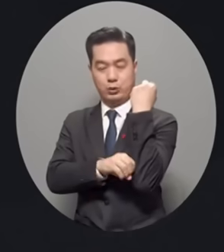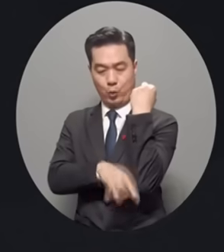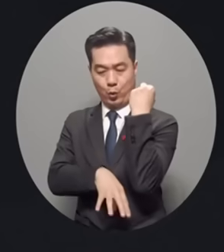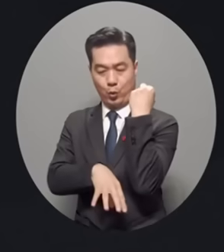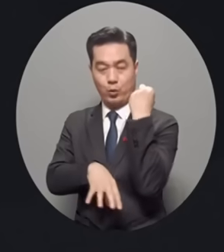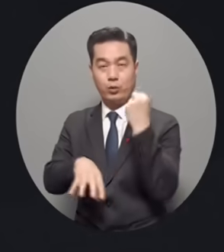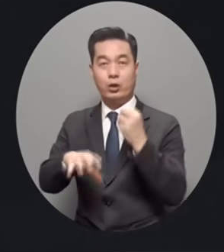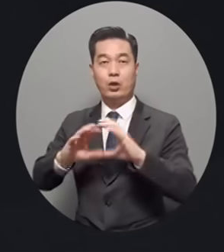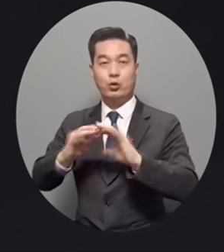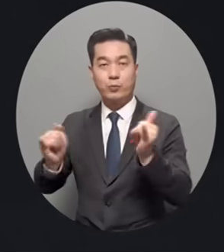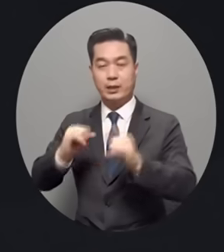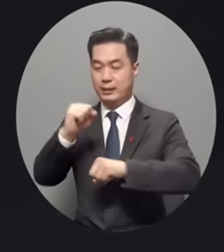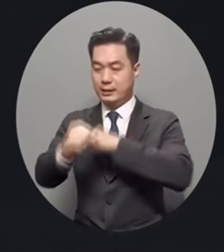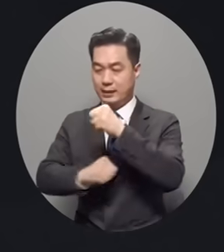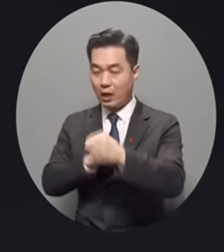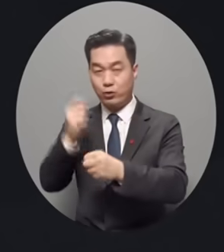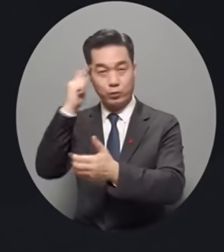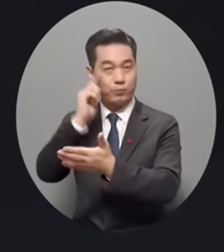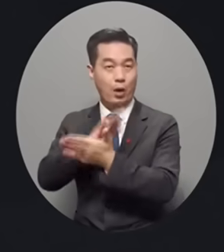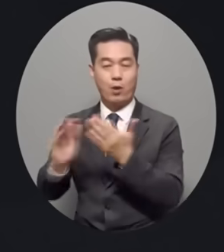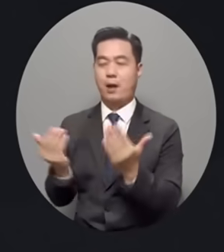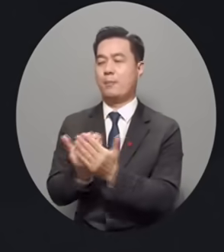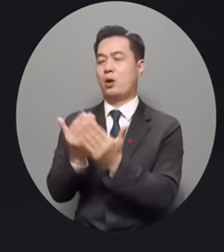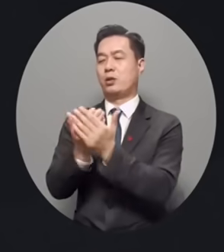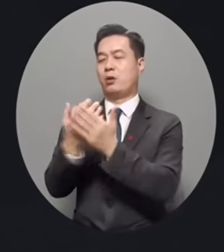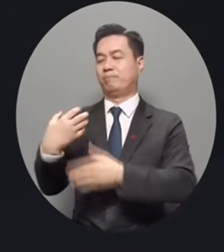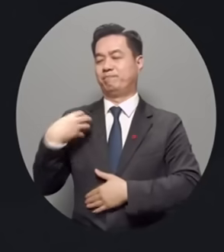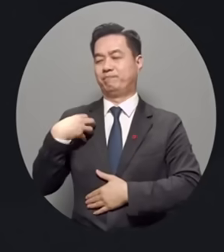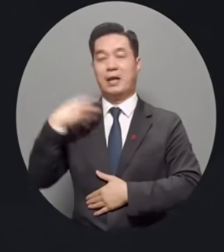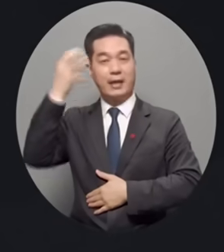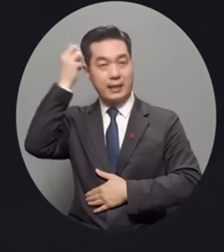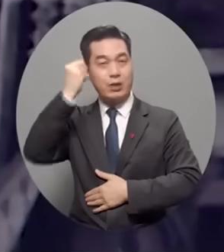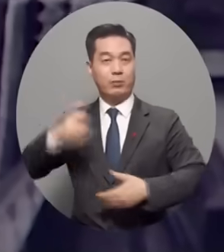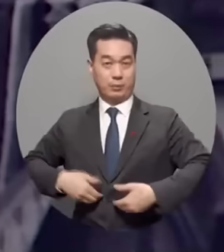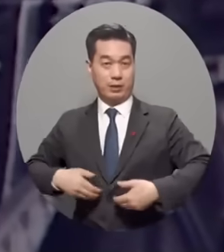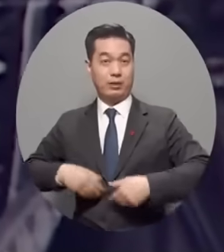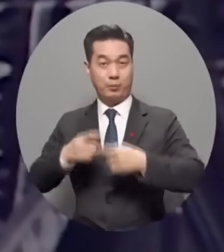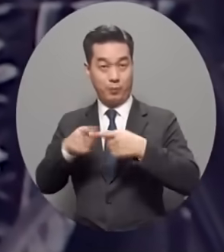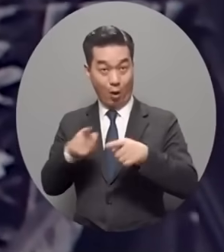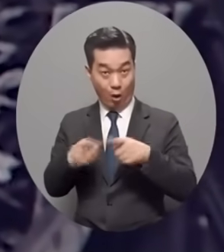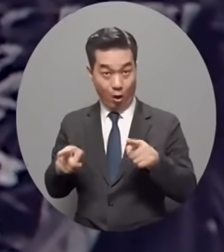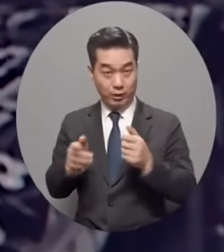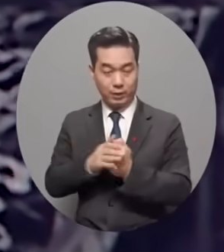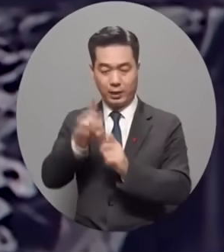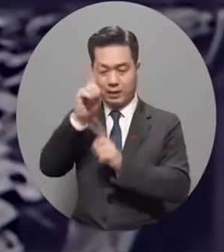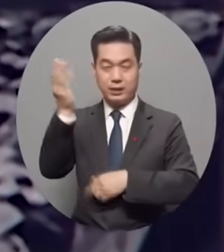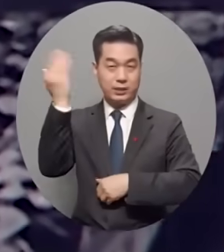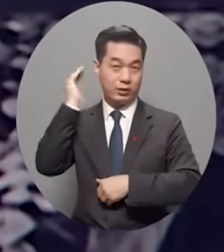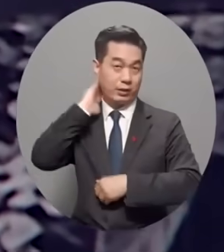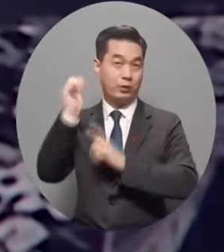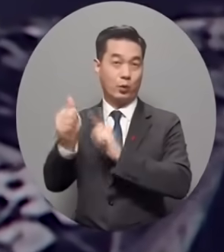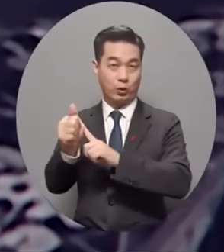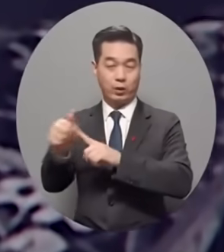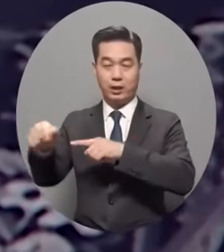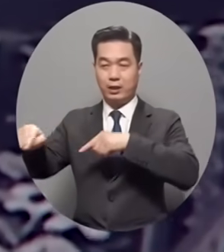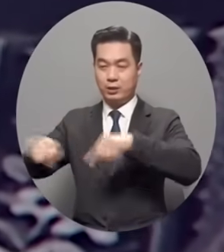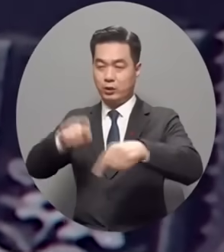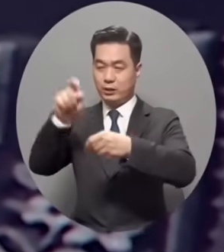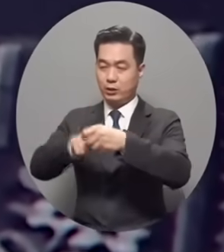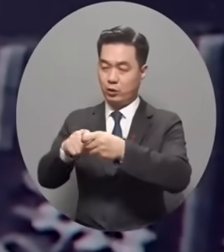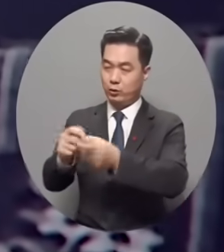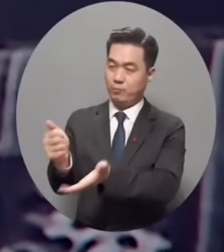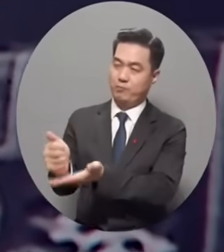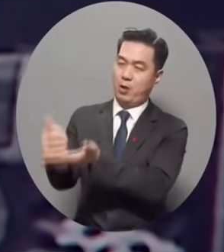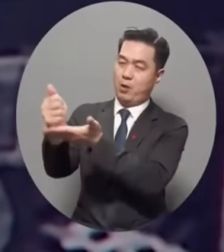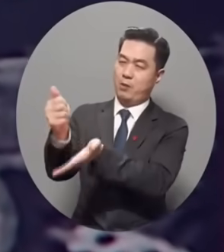자유와 평화, 번영의 가치를 누리고 있음을 기억해야 한다고 높이 평가해 이전 대통령을 정치적으로 찬양하고 미화했다는